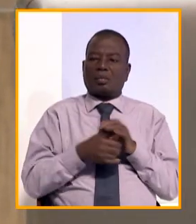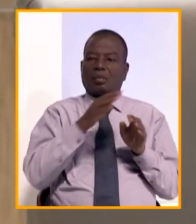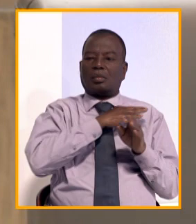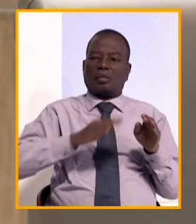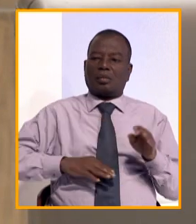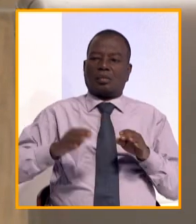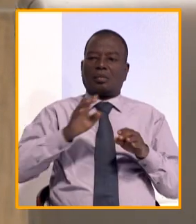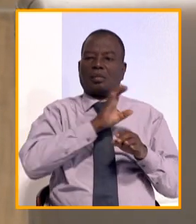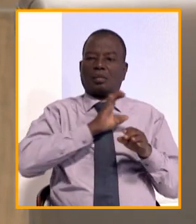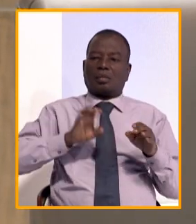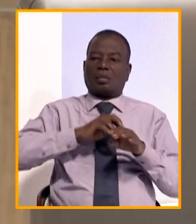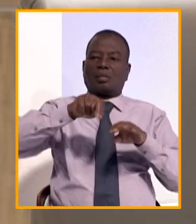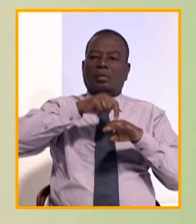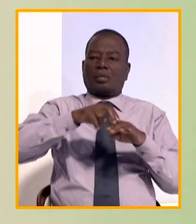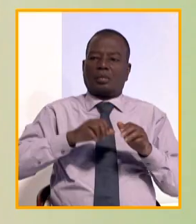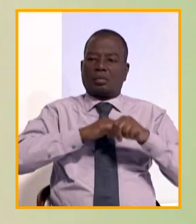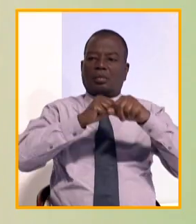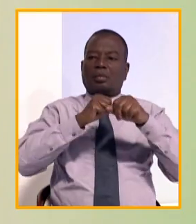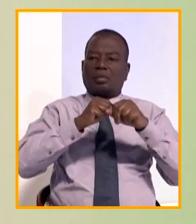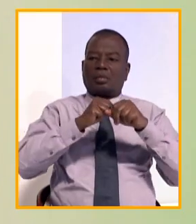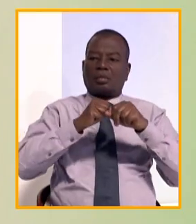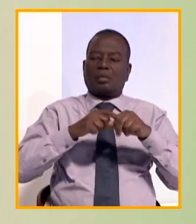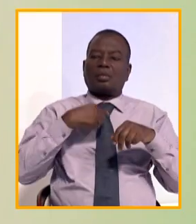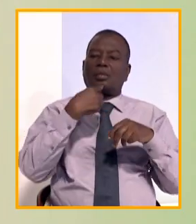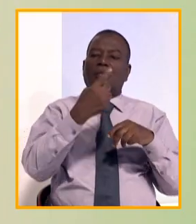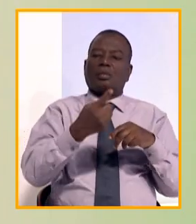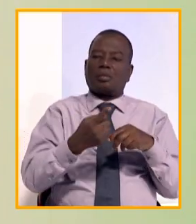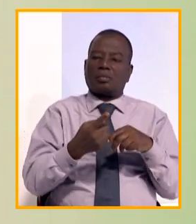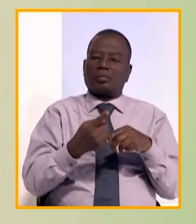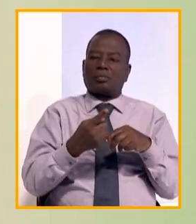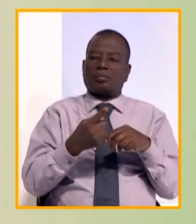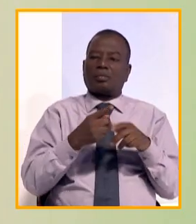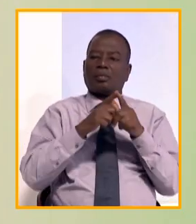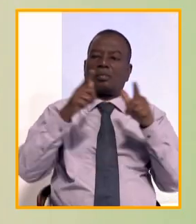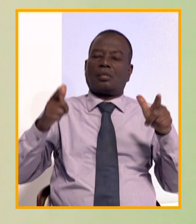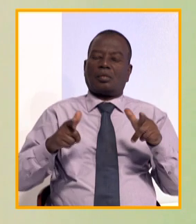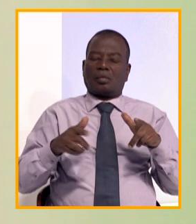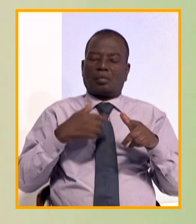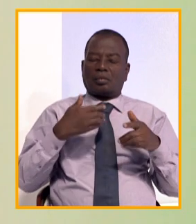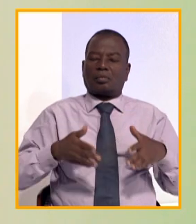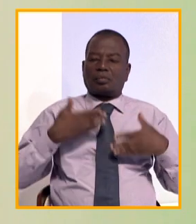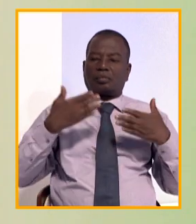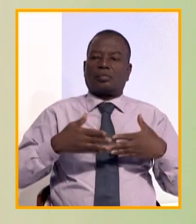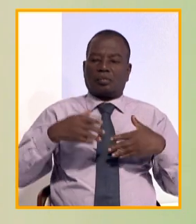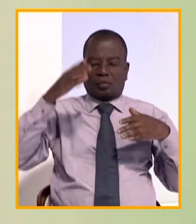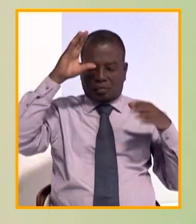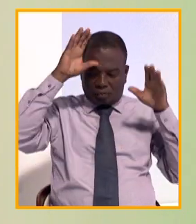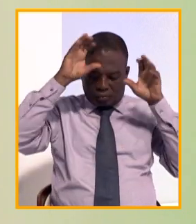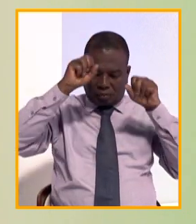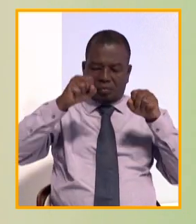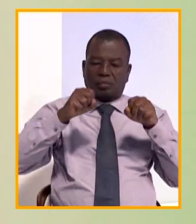du Conseil national de sécurité, pour leur part, expriment leur immense gratitude au chef de